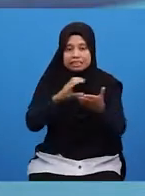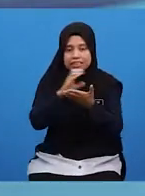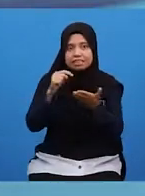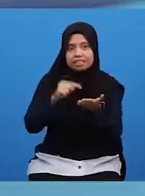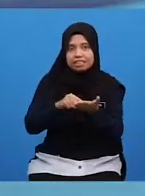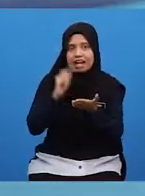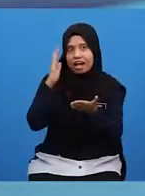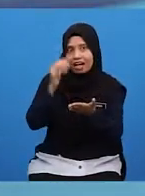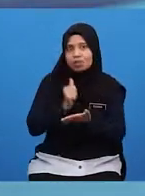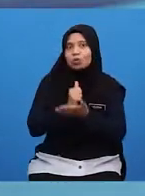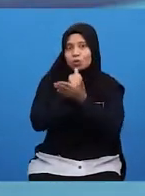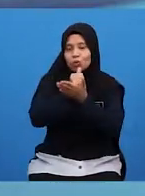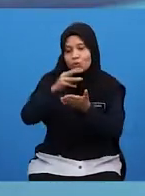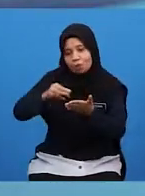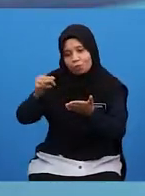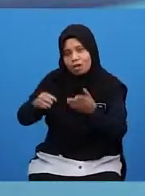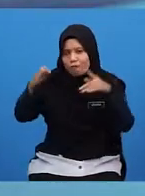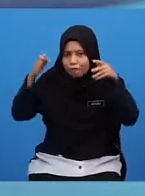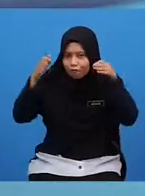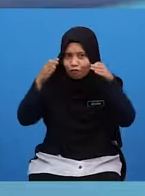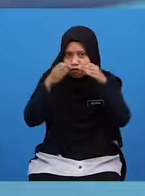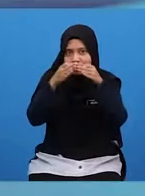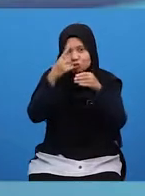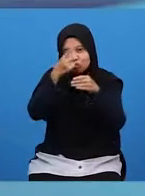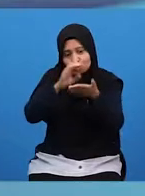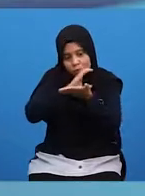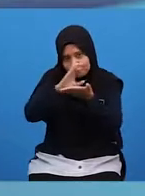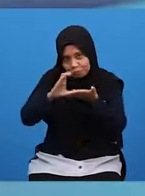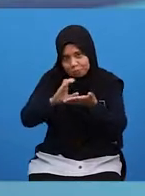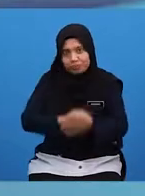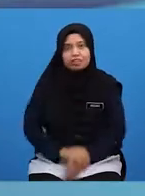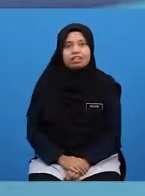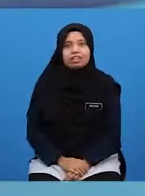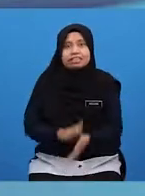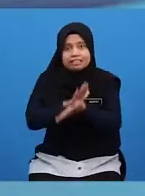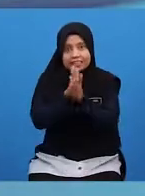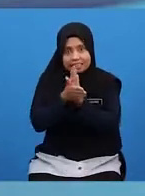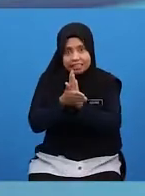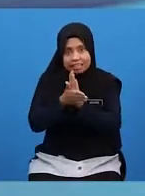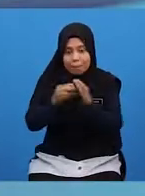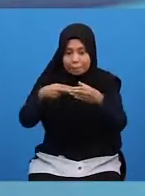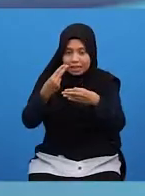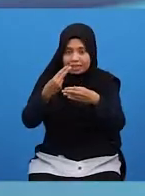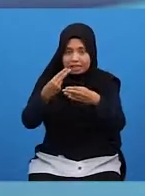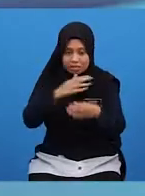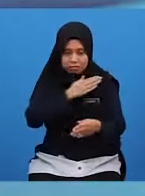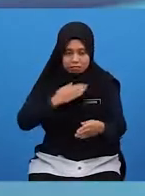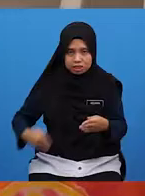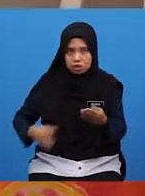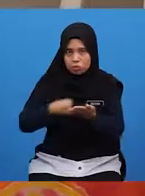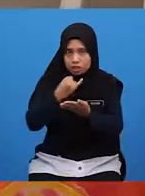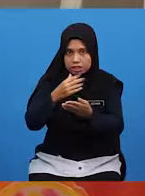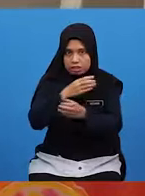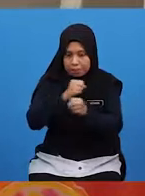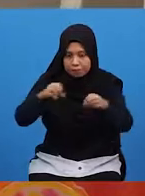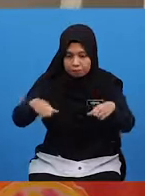akan membantu murid-murid lebih fokus kepada mencanting. Maka, penghasilan batik lukis dapat